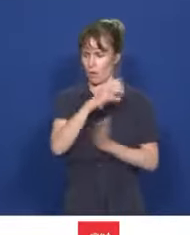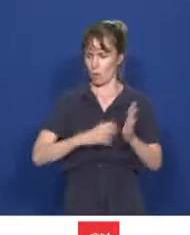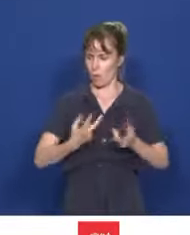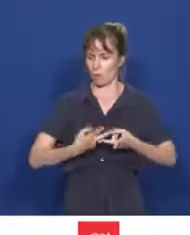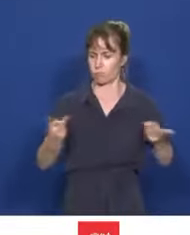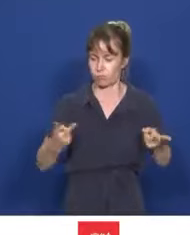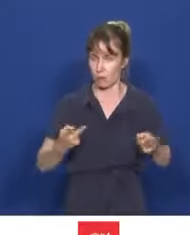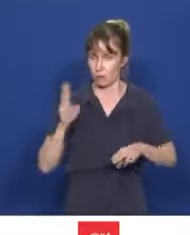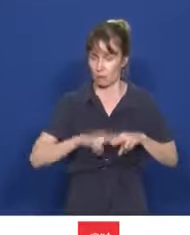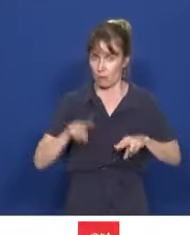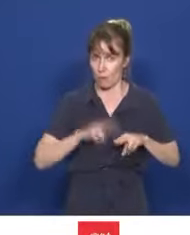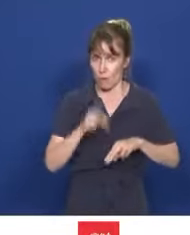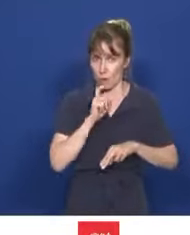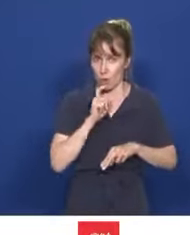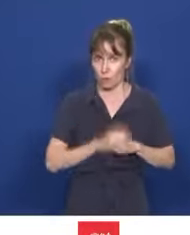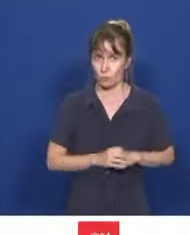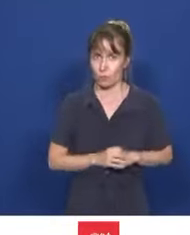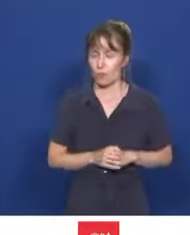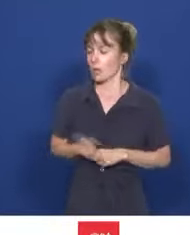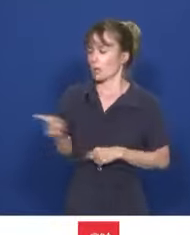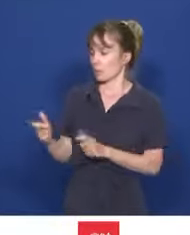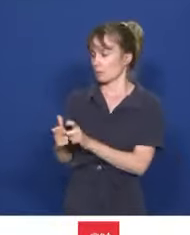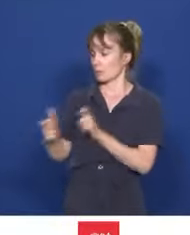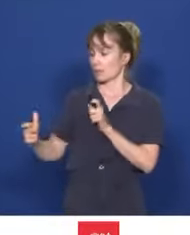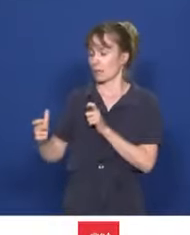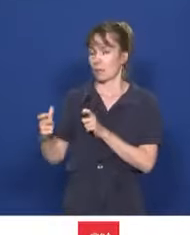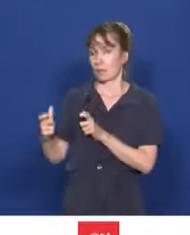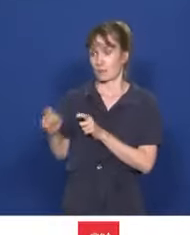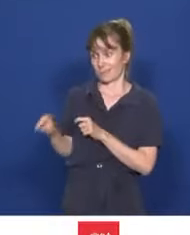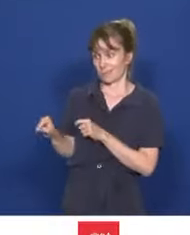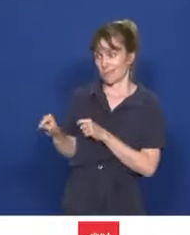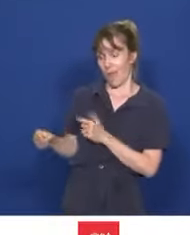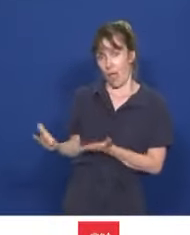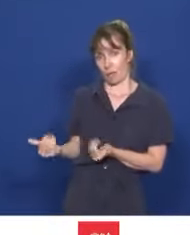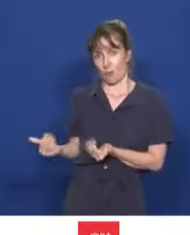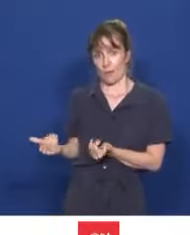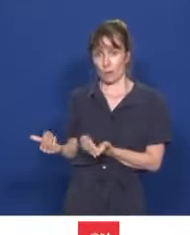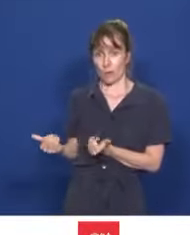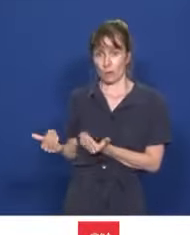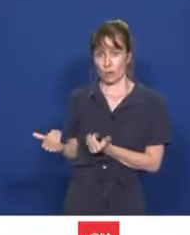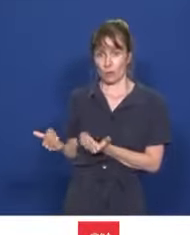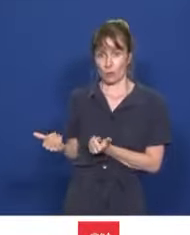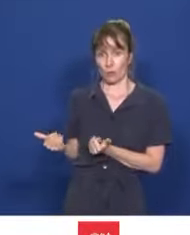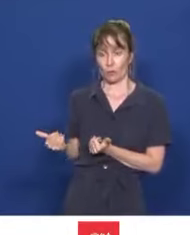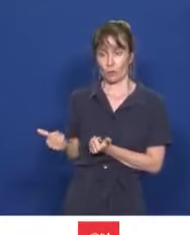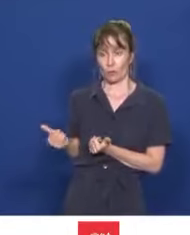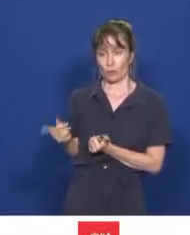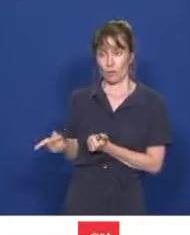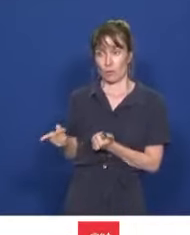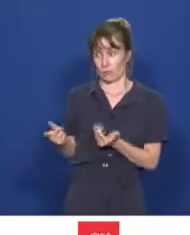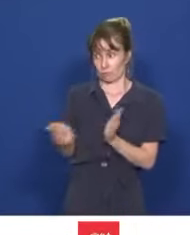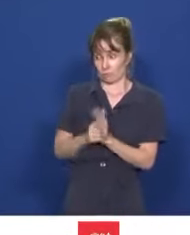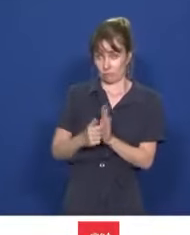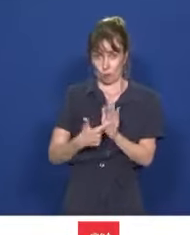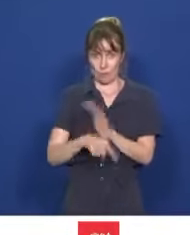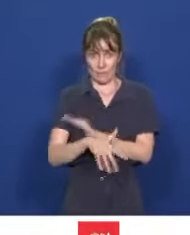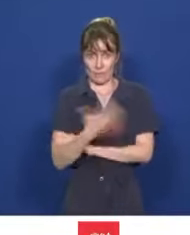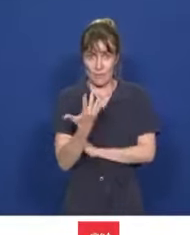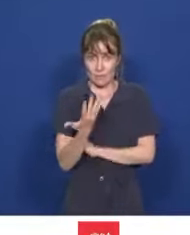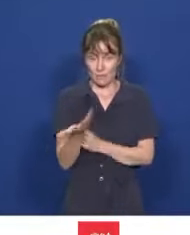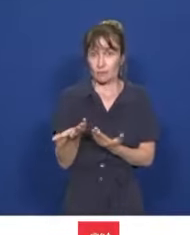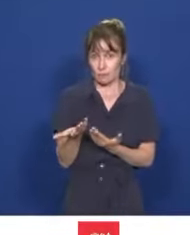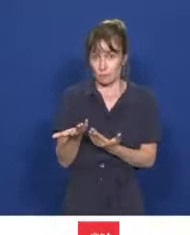Rousseaux ayant patienté jusqu'à la transaction approuvée par notre conseil en 2015, aucun dommage civil n'en est jusqu'alors